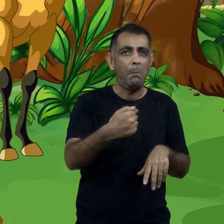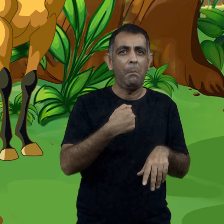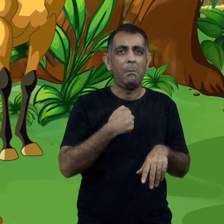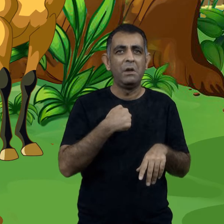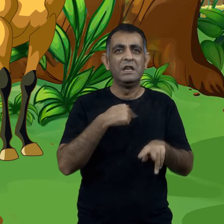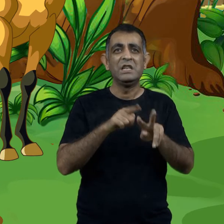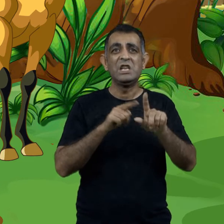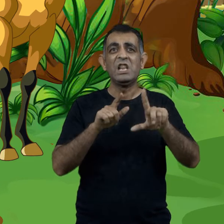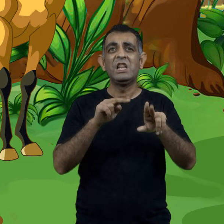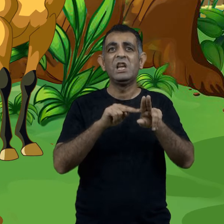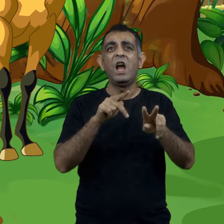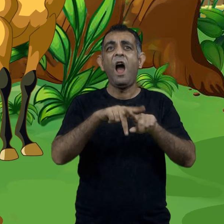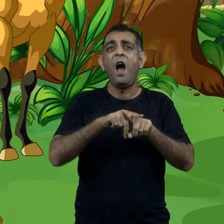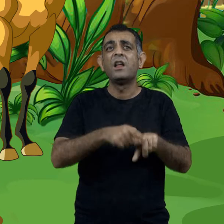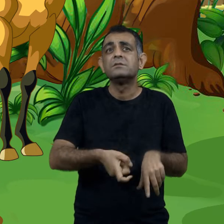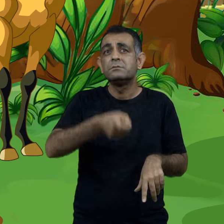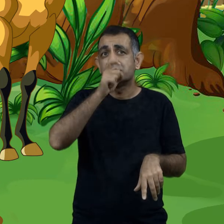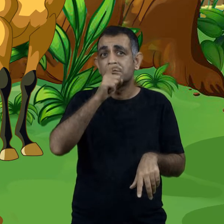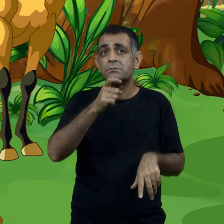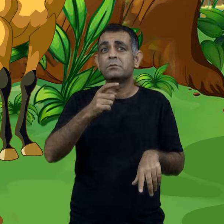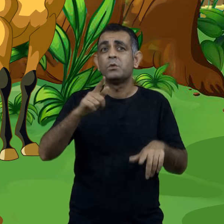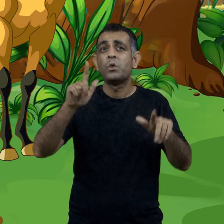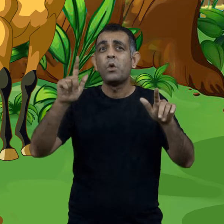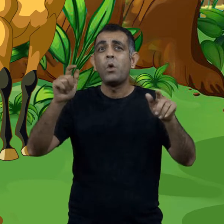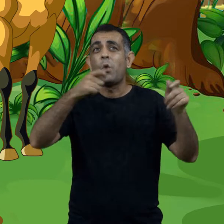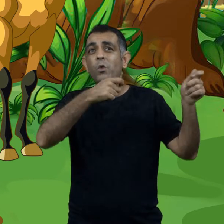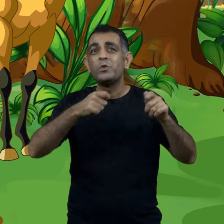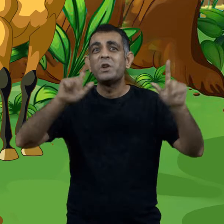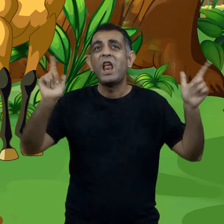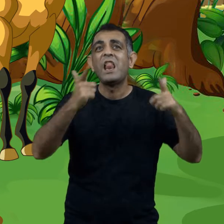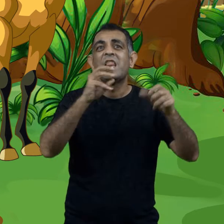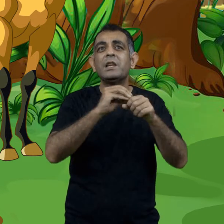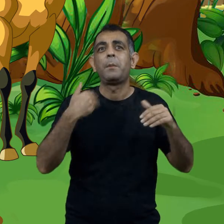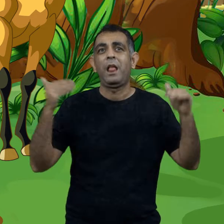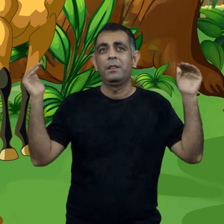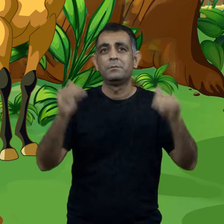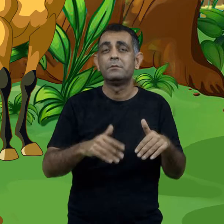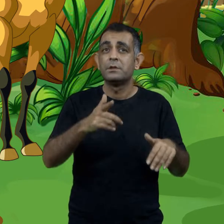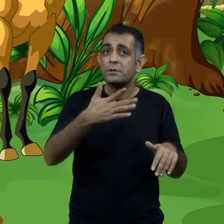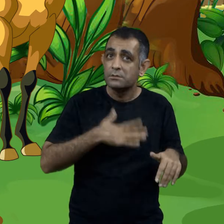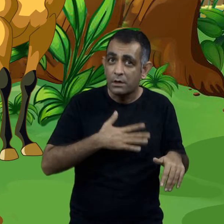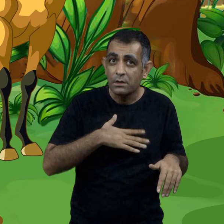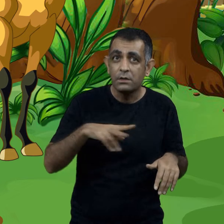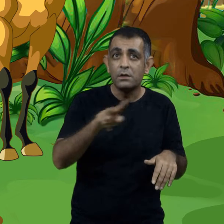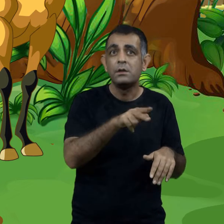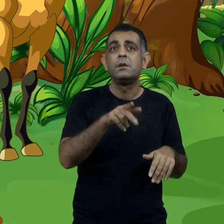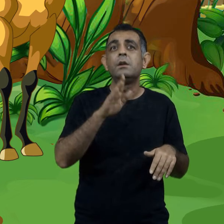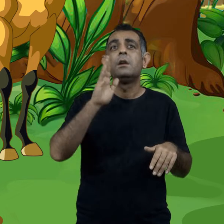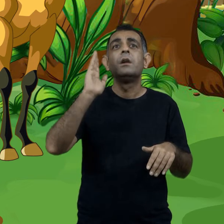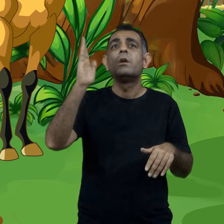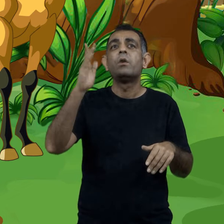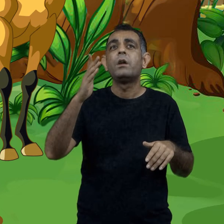oldum. Ben yılkı atlarının lideriyim. Uçurtma şenlikleri için yola çıkmıştım.